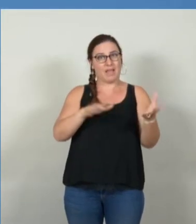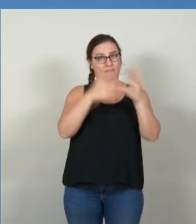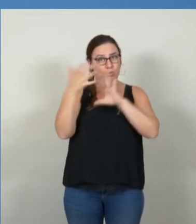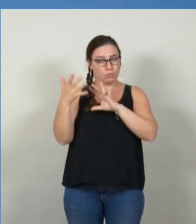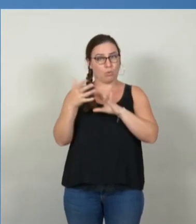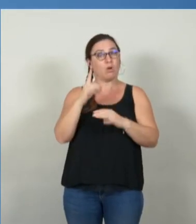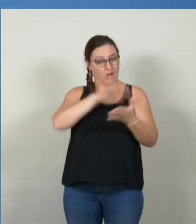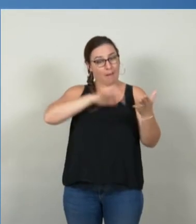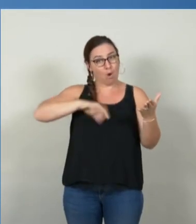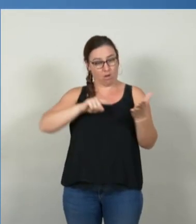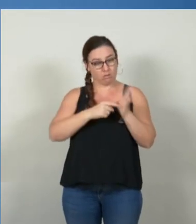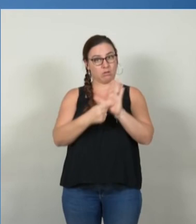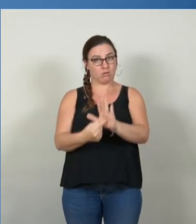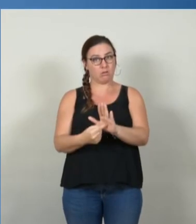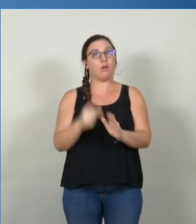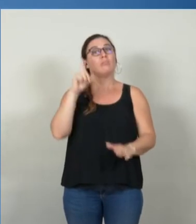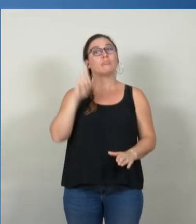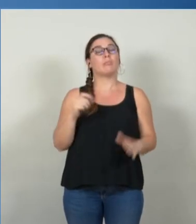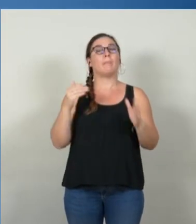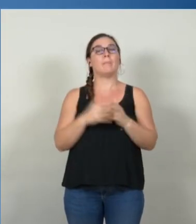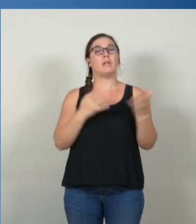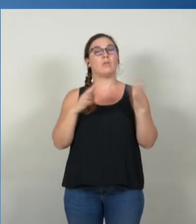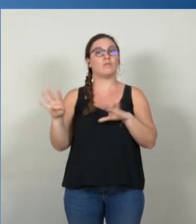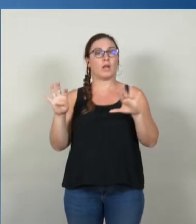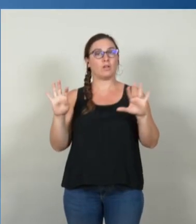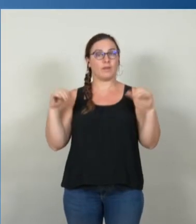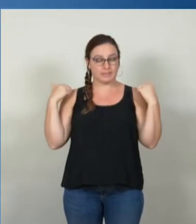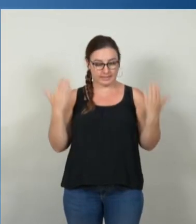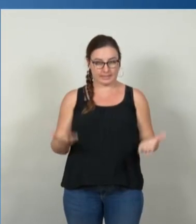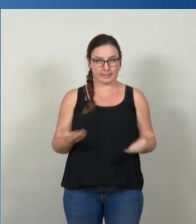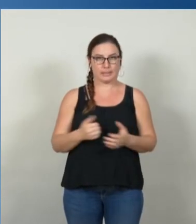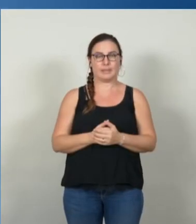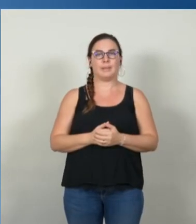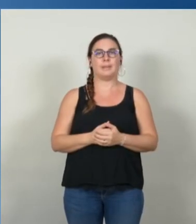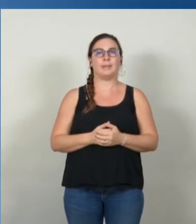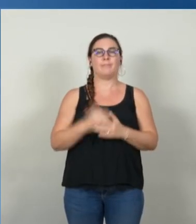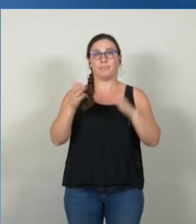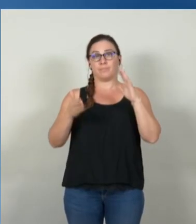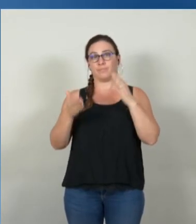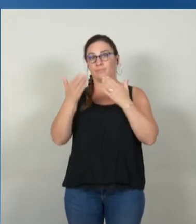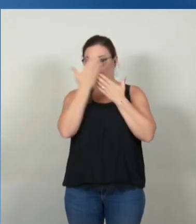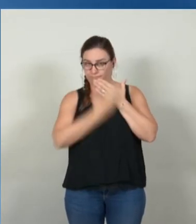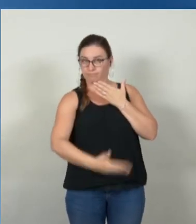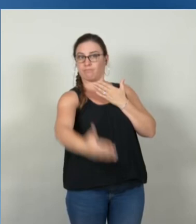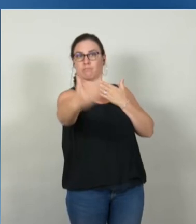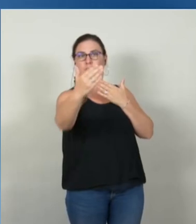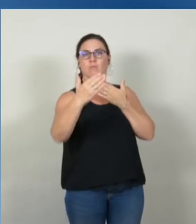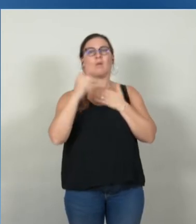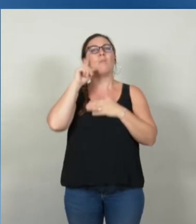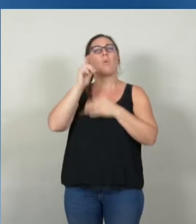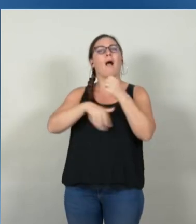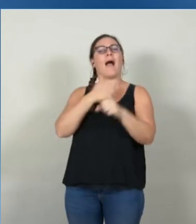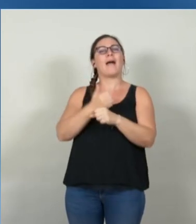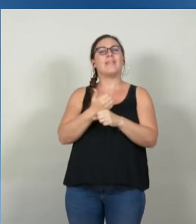qui figure dans le rapport depuis 1990 sur le long terme puisque vous évoquez l'année où